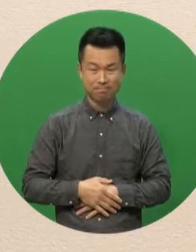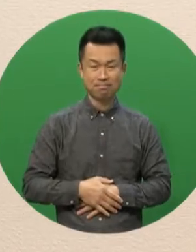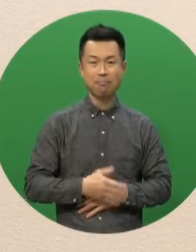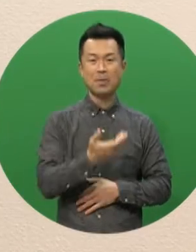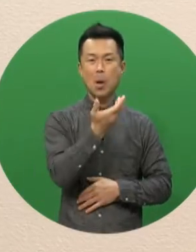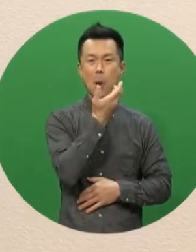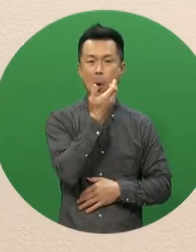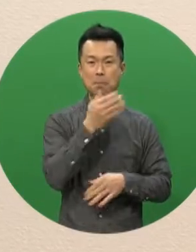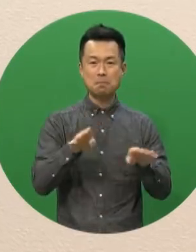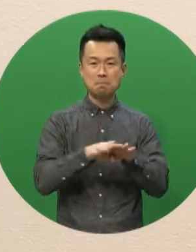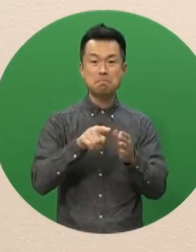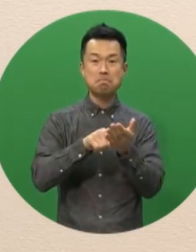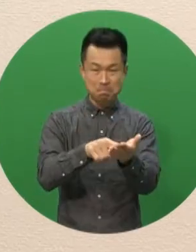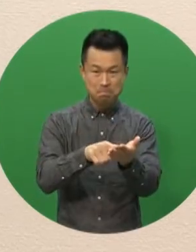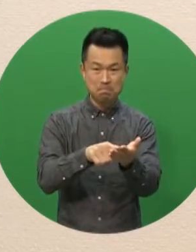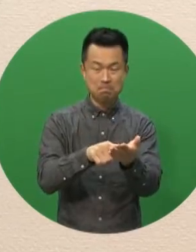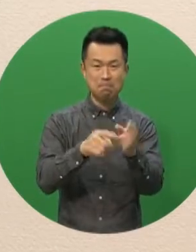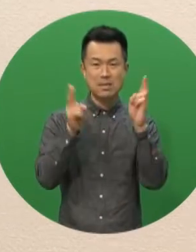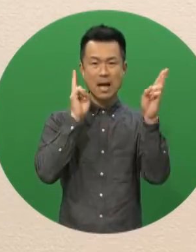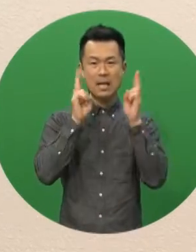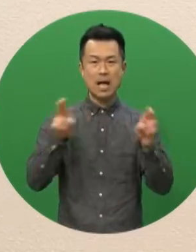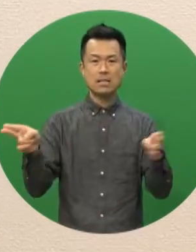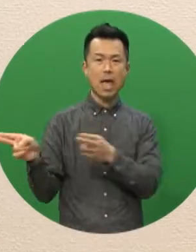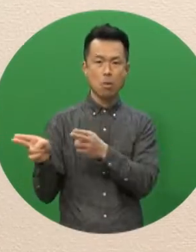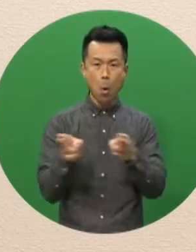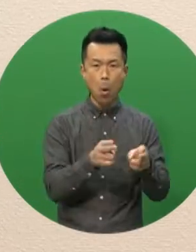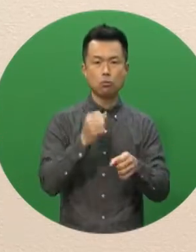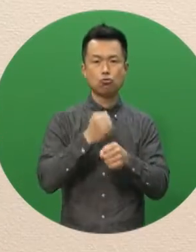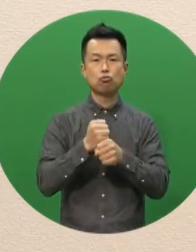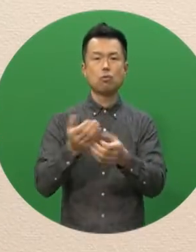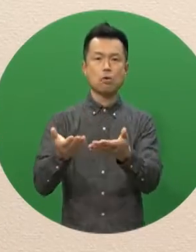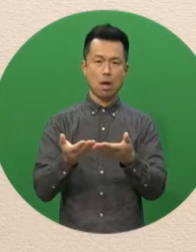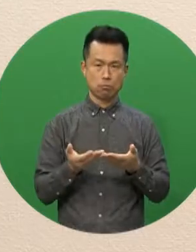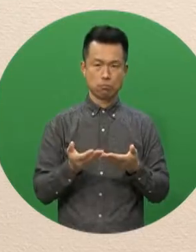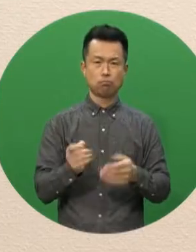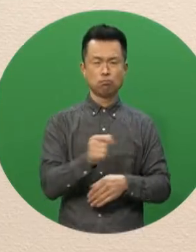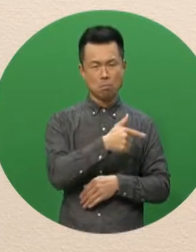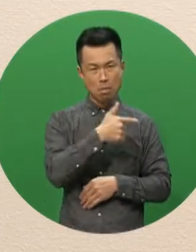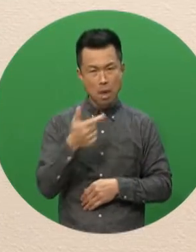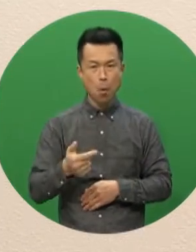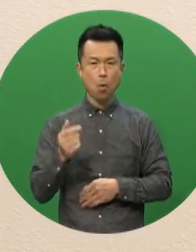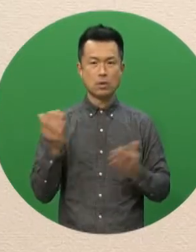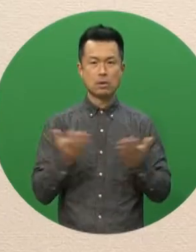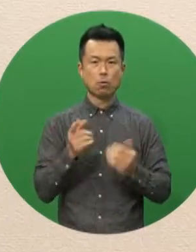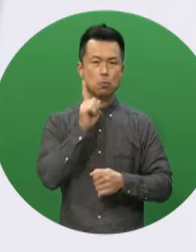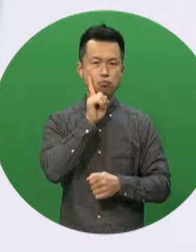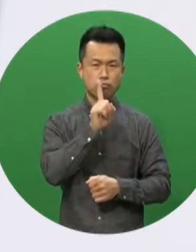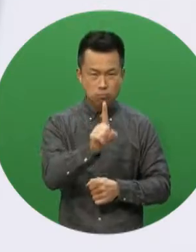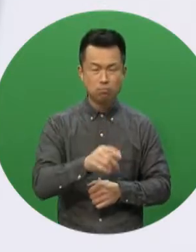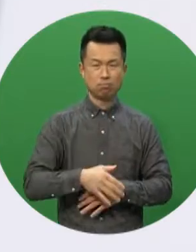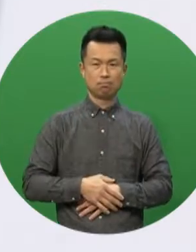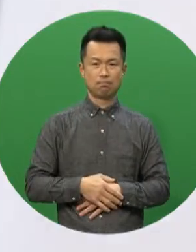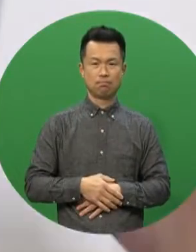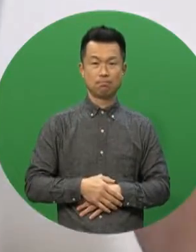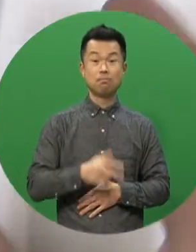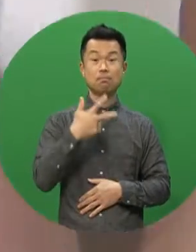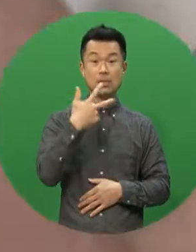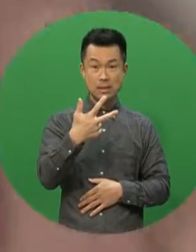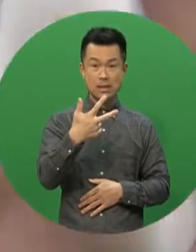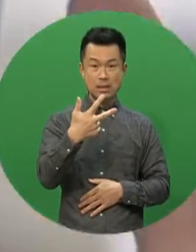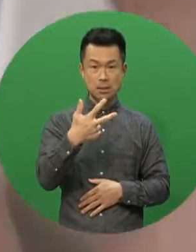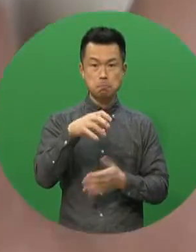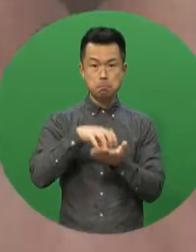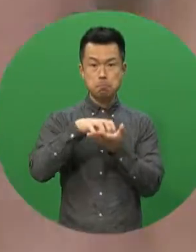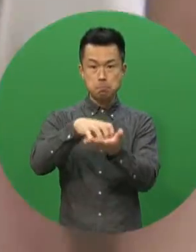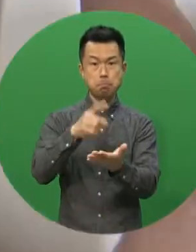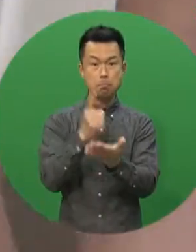暇とか会社側が制度を設けてくれるので、非常に働きやすいなと感じております。 北九州市では